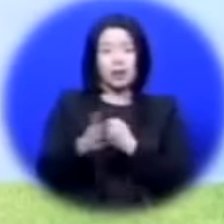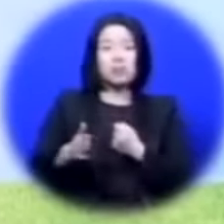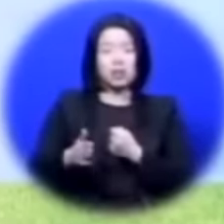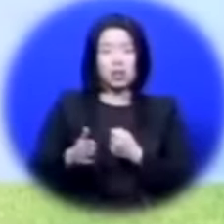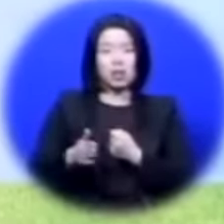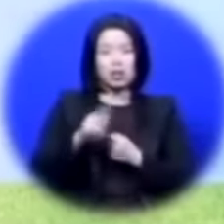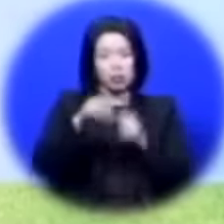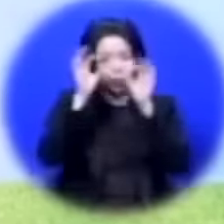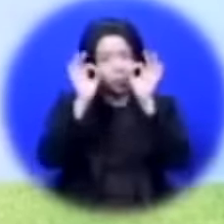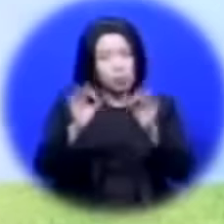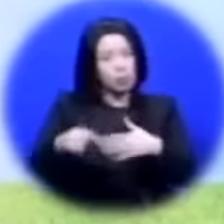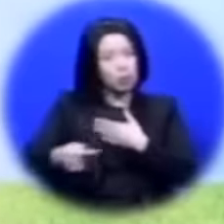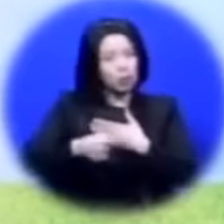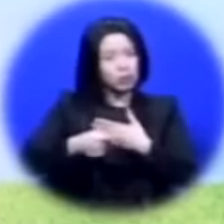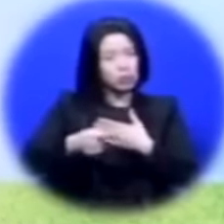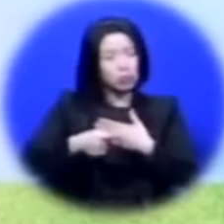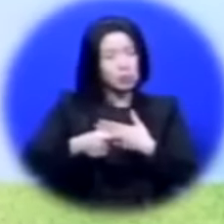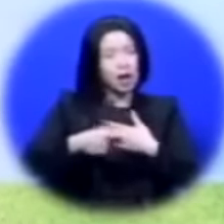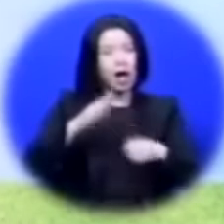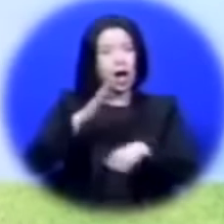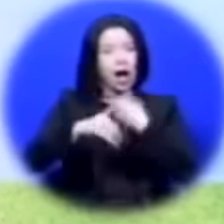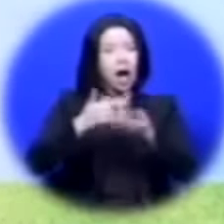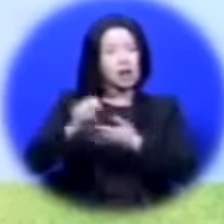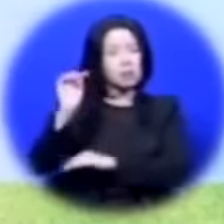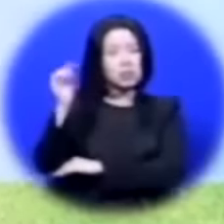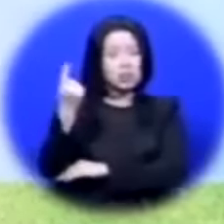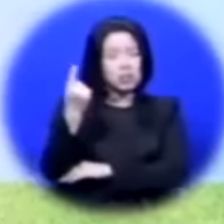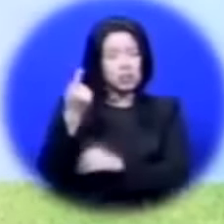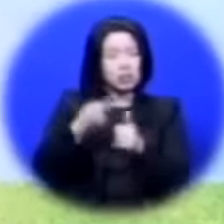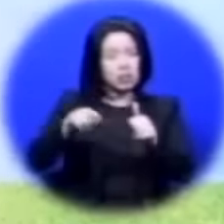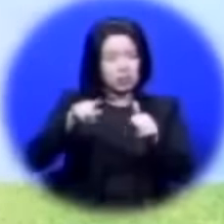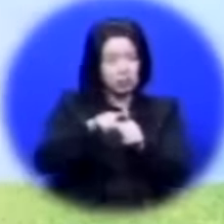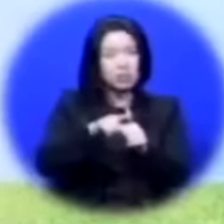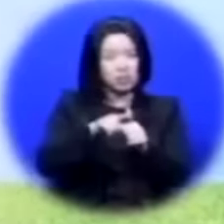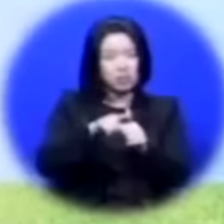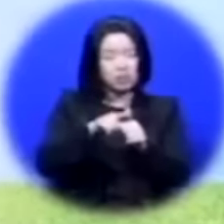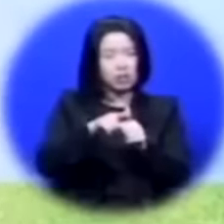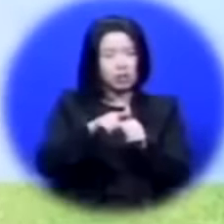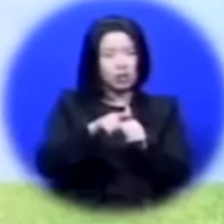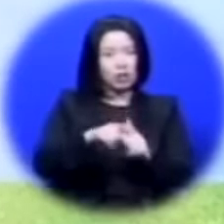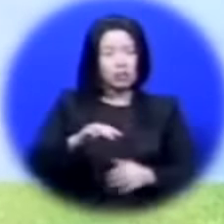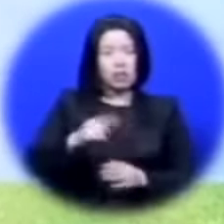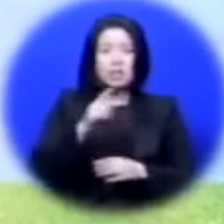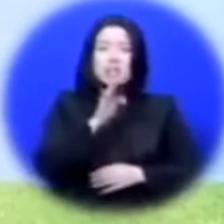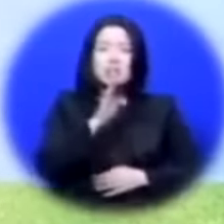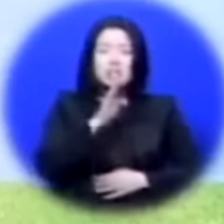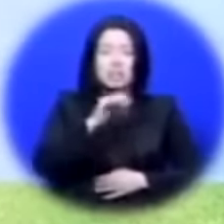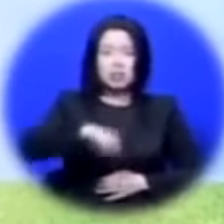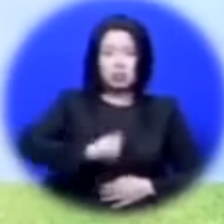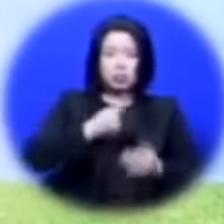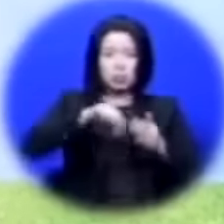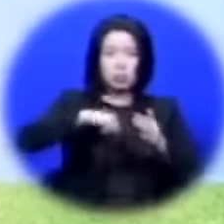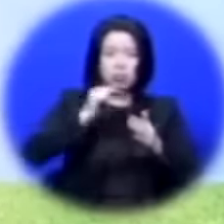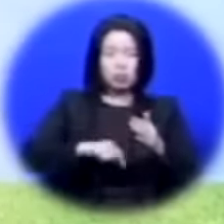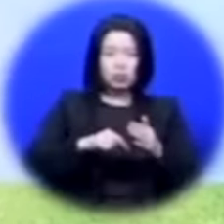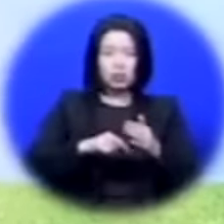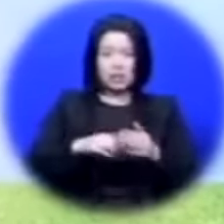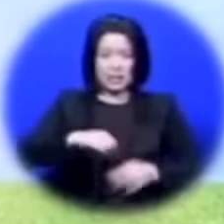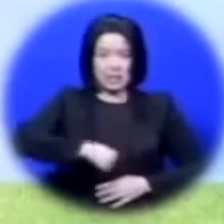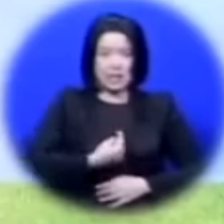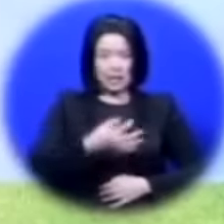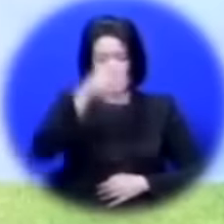다윗은 겉으로만 하나님을 의지하는 거지 실제로는 자기 자신의 능력과 충성스러운 부하